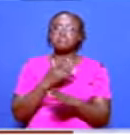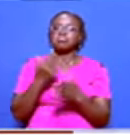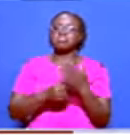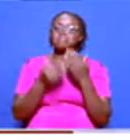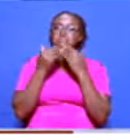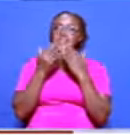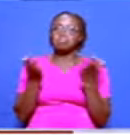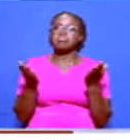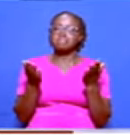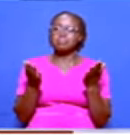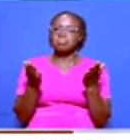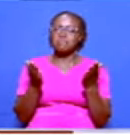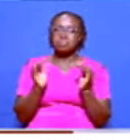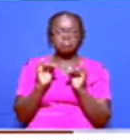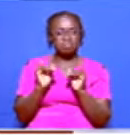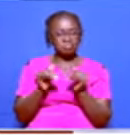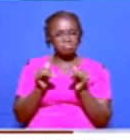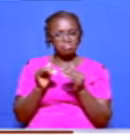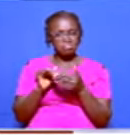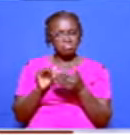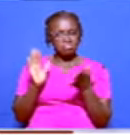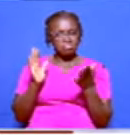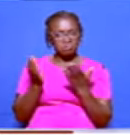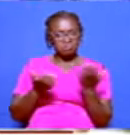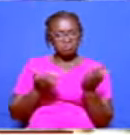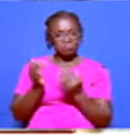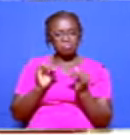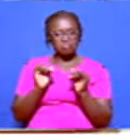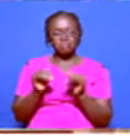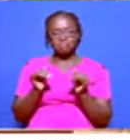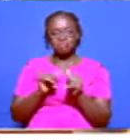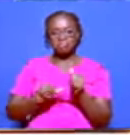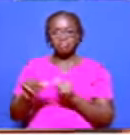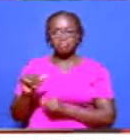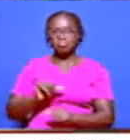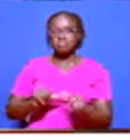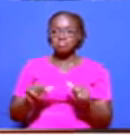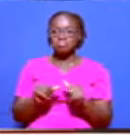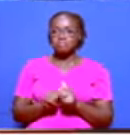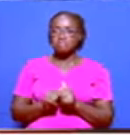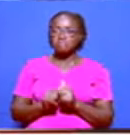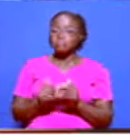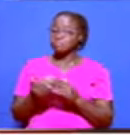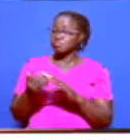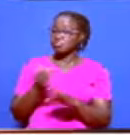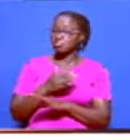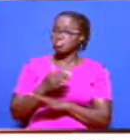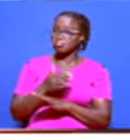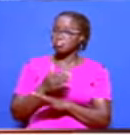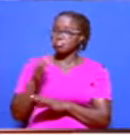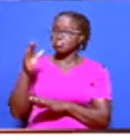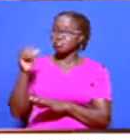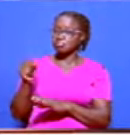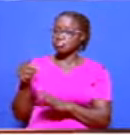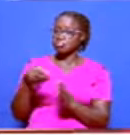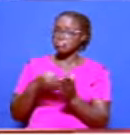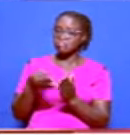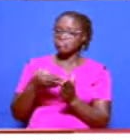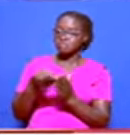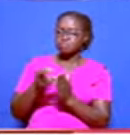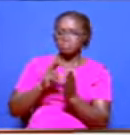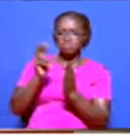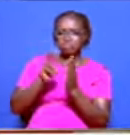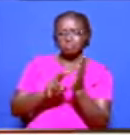ushuru. Taarifa kamili ni kwenye mseto wa biashara. kabla waziri wa fedha Ukuri Yatani kusoma taarifa